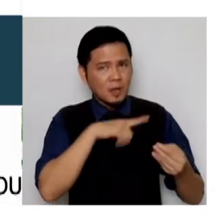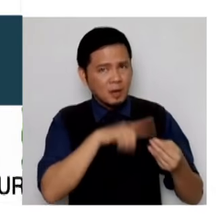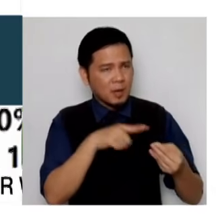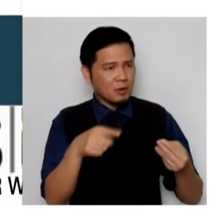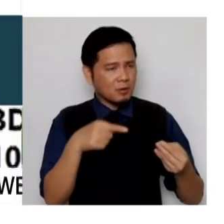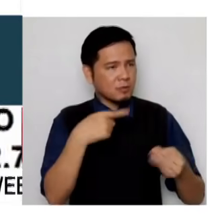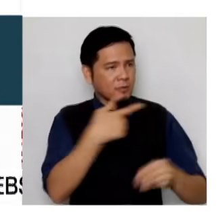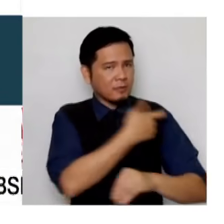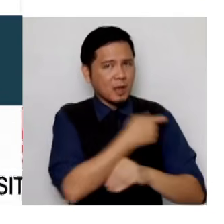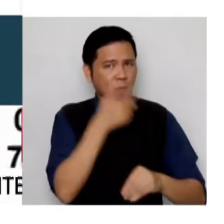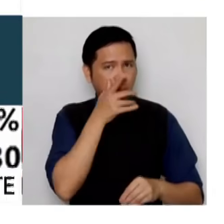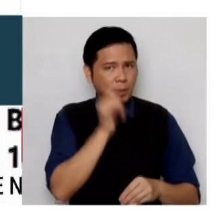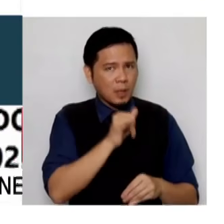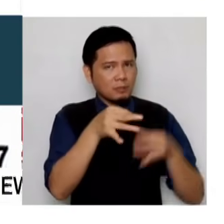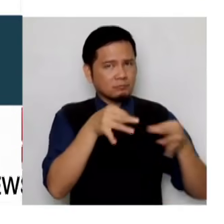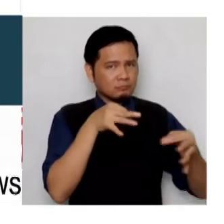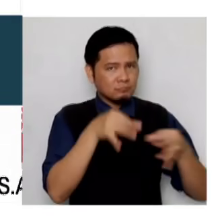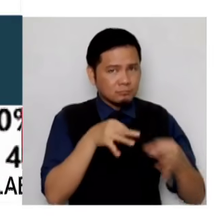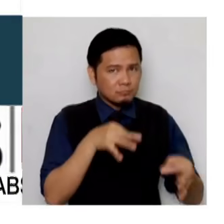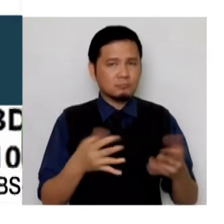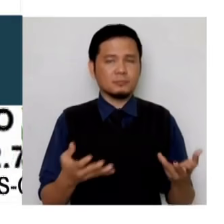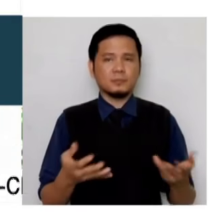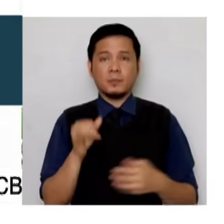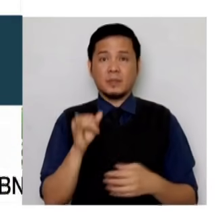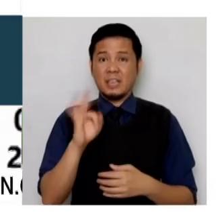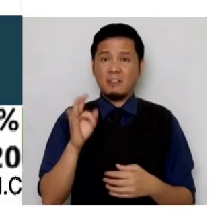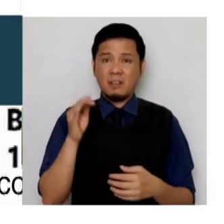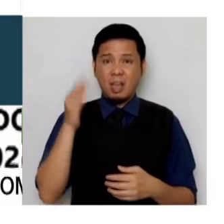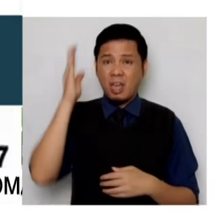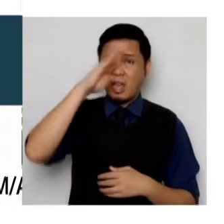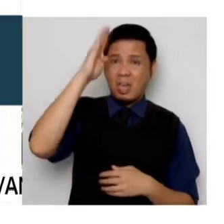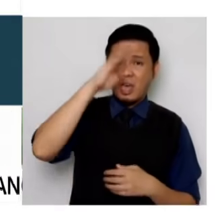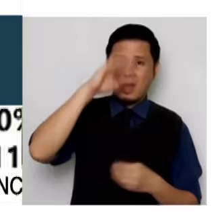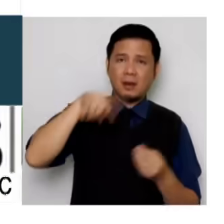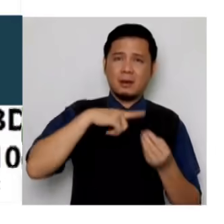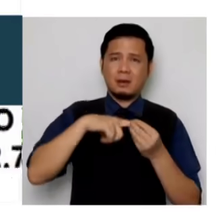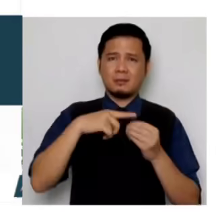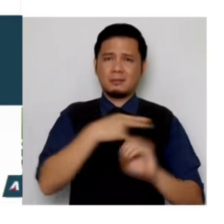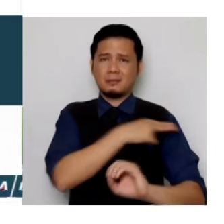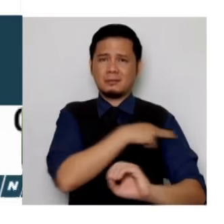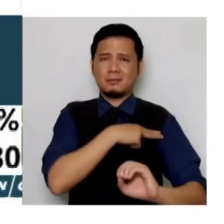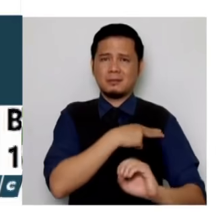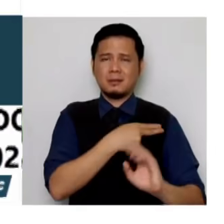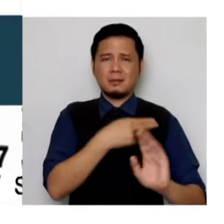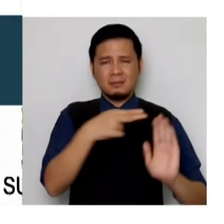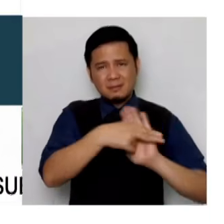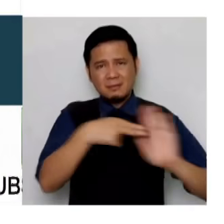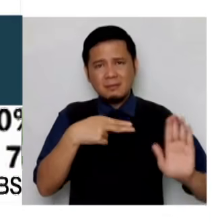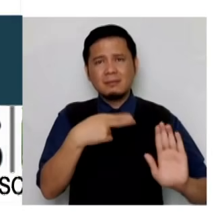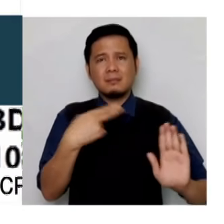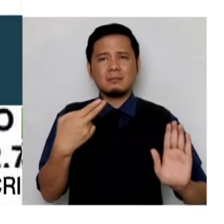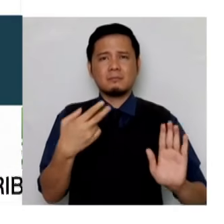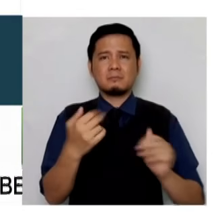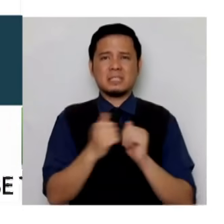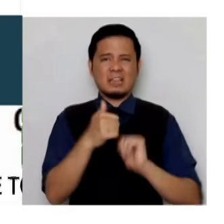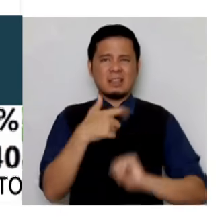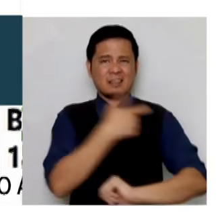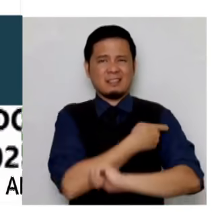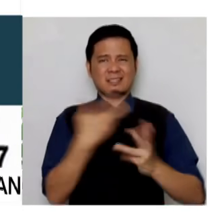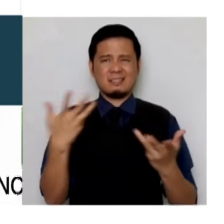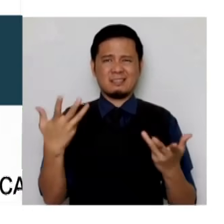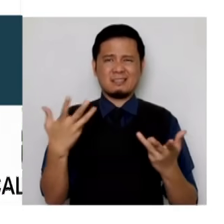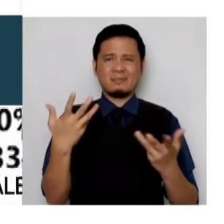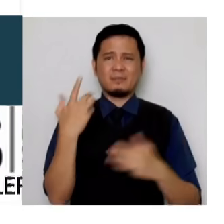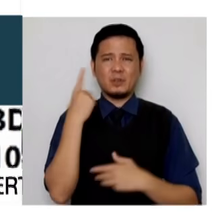no? At hindi makakabuti yung hindi pa alam yung bakuna. So kung kayo kami nga iuutusan ng ganun, sasabihin ko rin naman sa